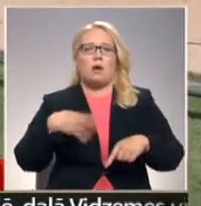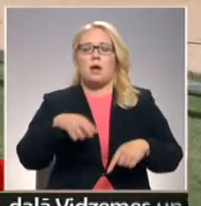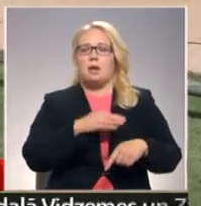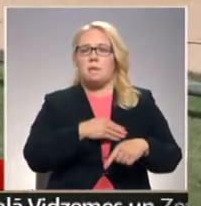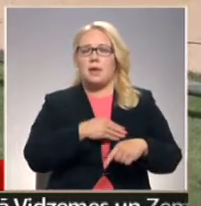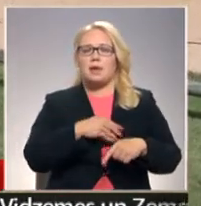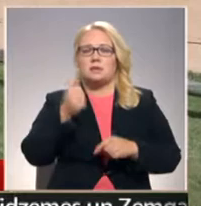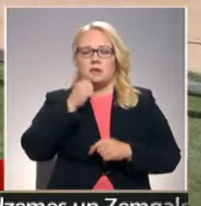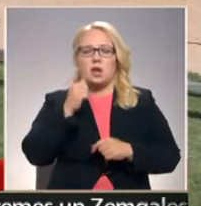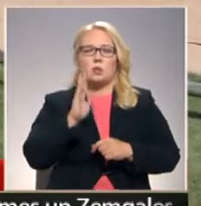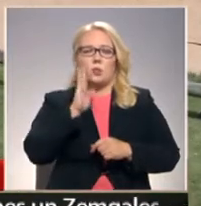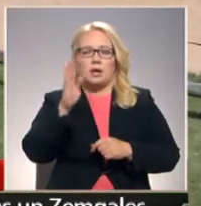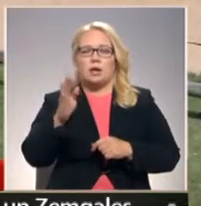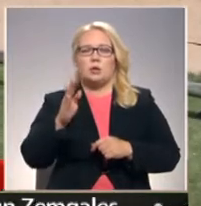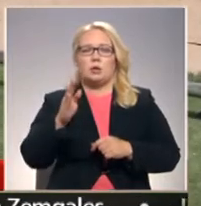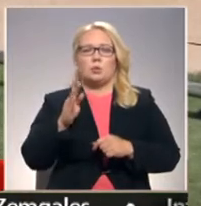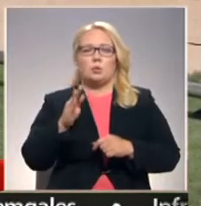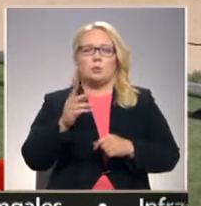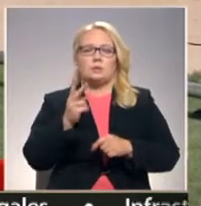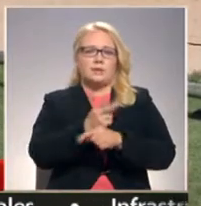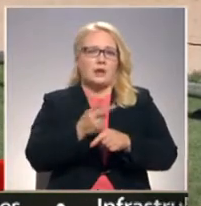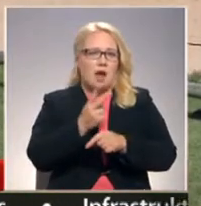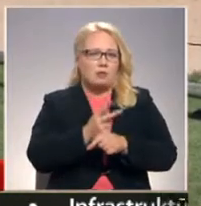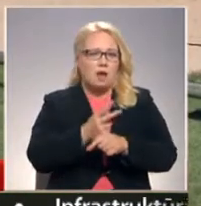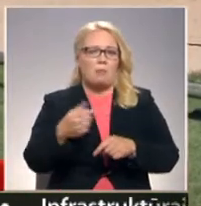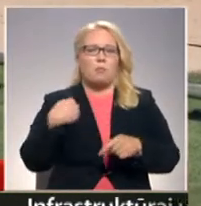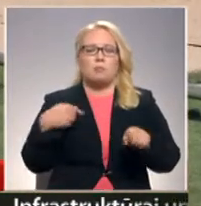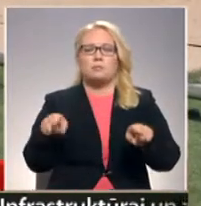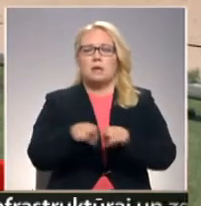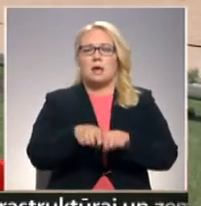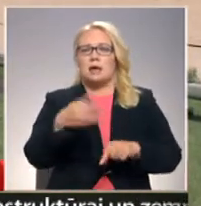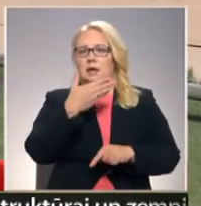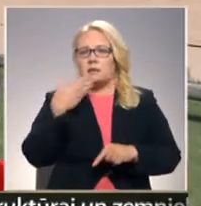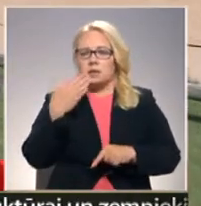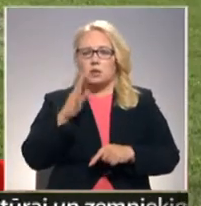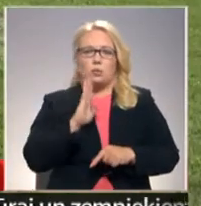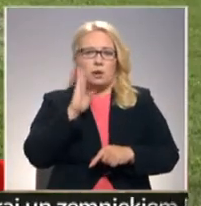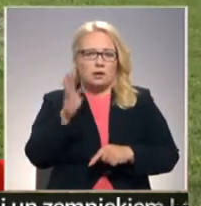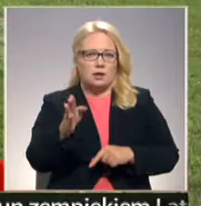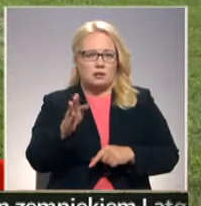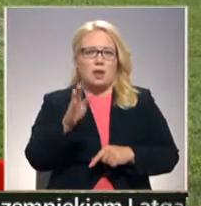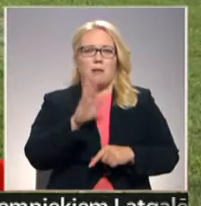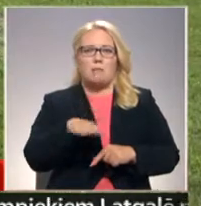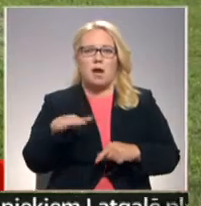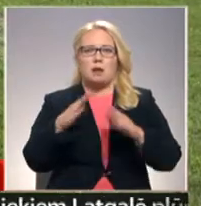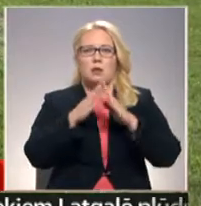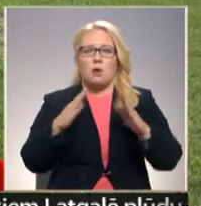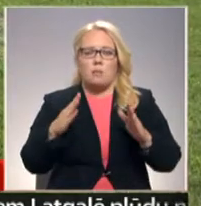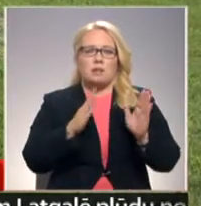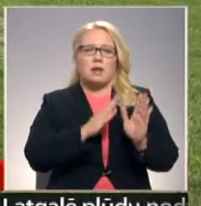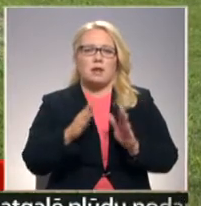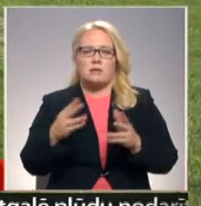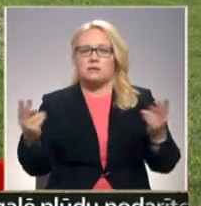katru rītu skrienam, arī mums ir iesildīšanās no rīta. Bērni nometnē gatavojas